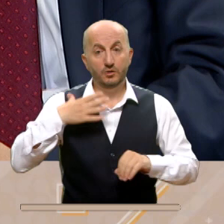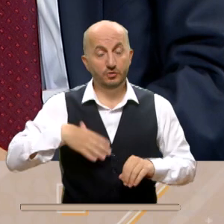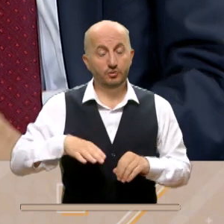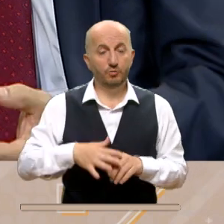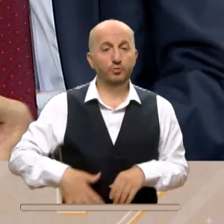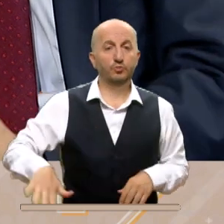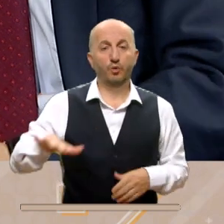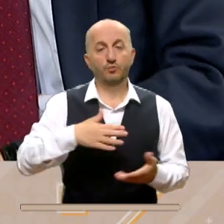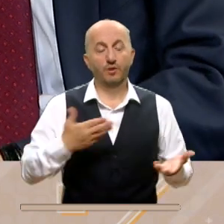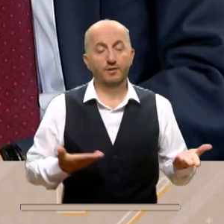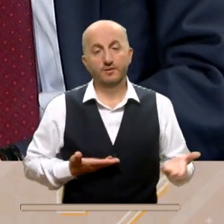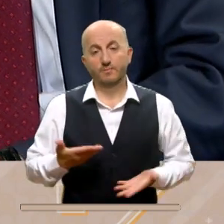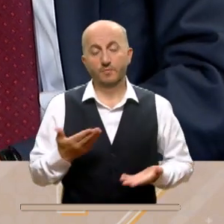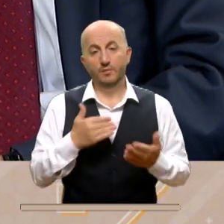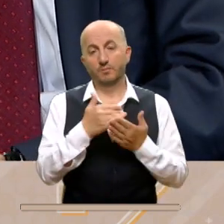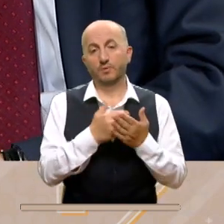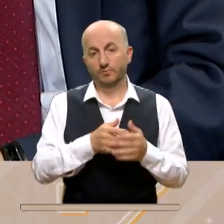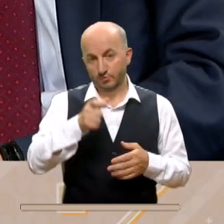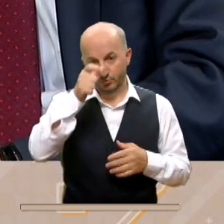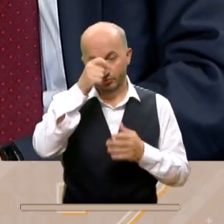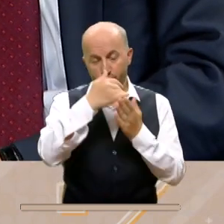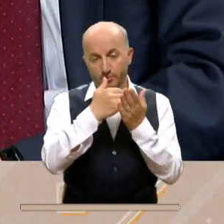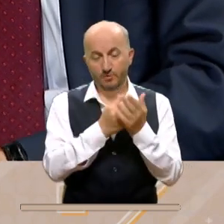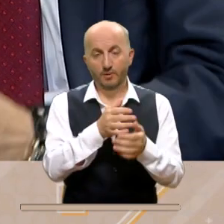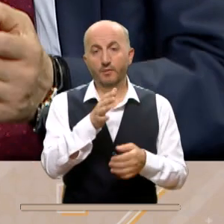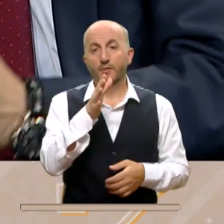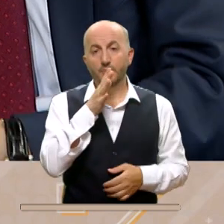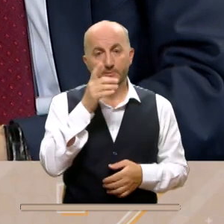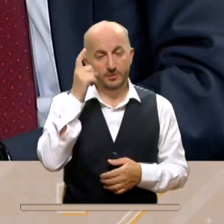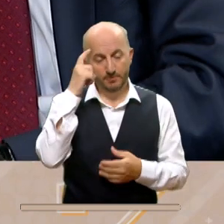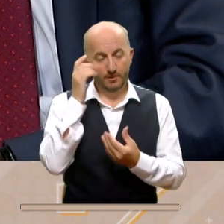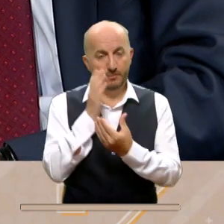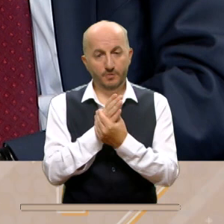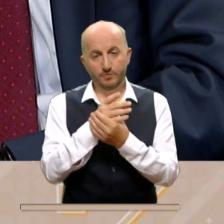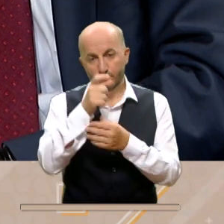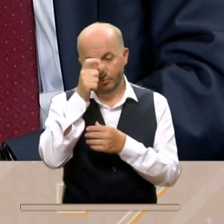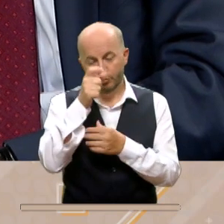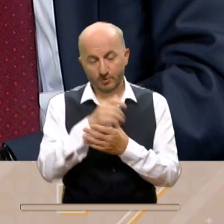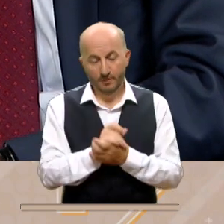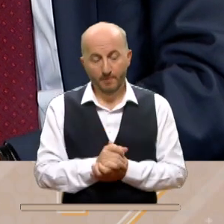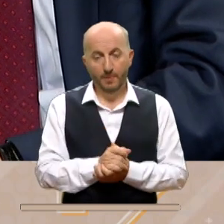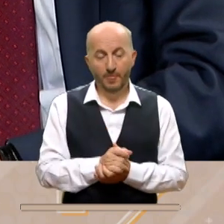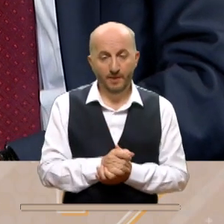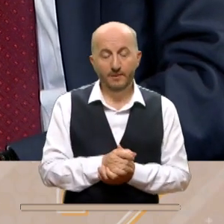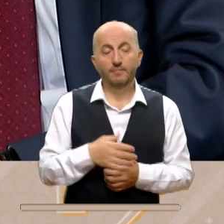hizmet programımız Türkçe bir program. Ondan sonra bilgi belge programımız Türkçe bir program mesela. Ama ben